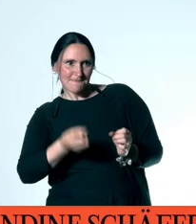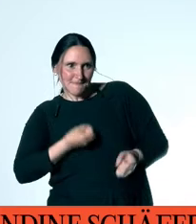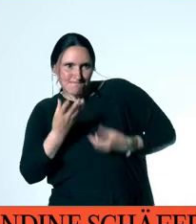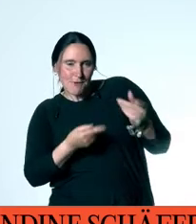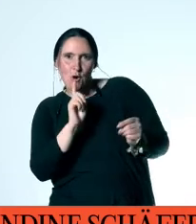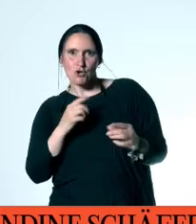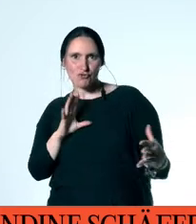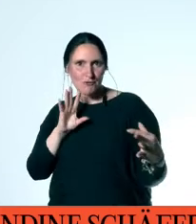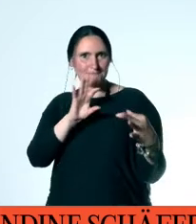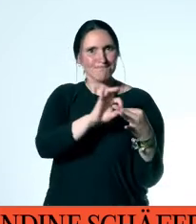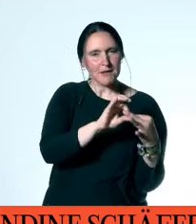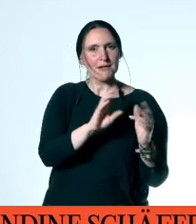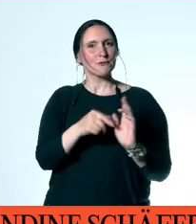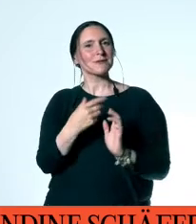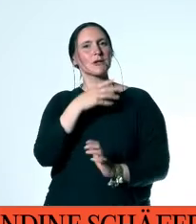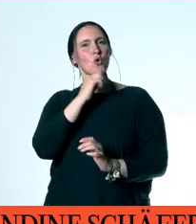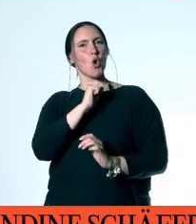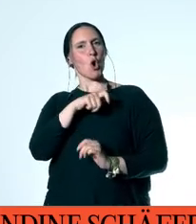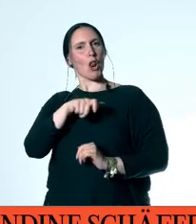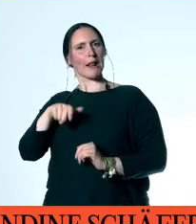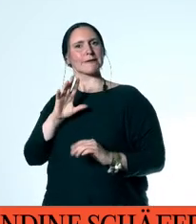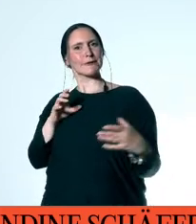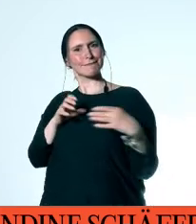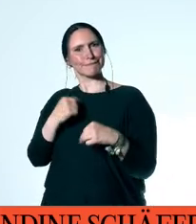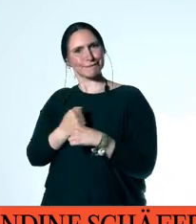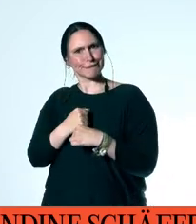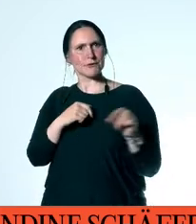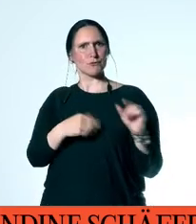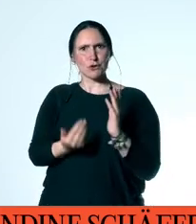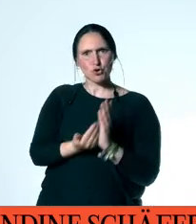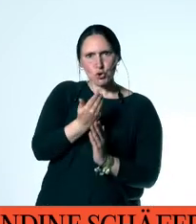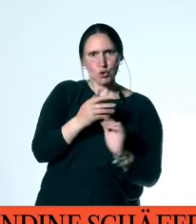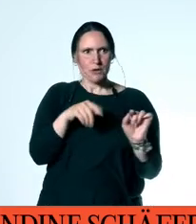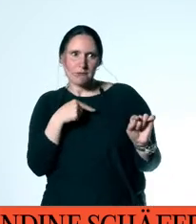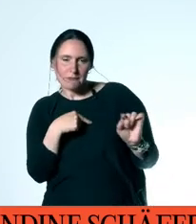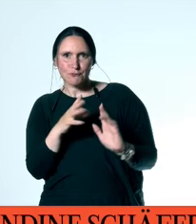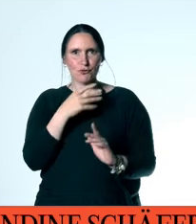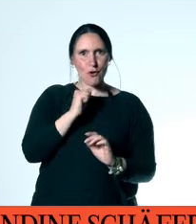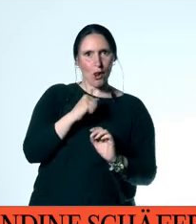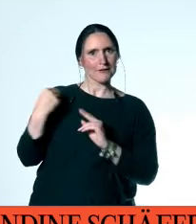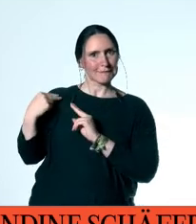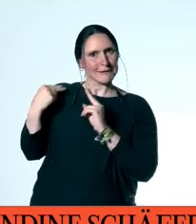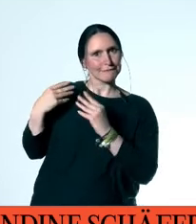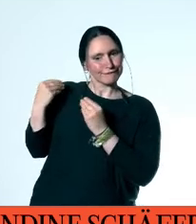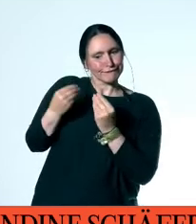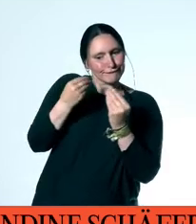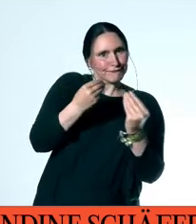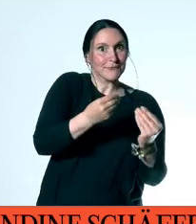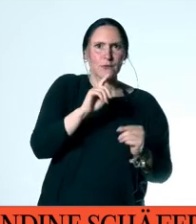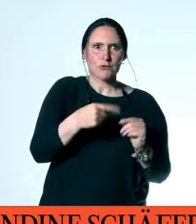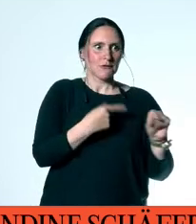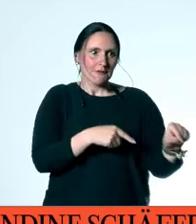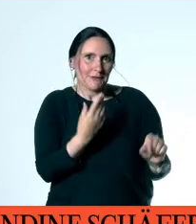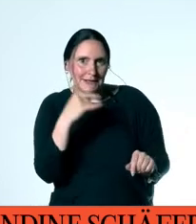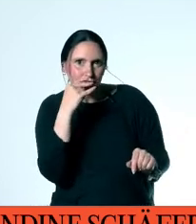with people, with the elders of our community. We are also trying to pay attention and support to what the young people are doing.